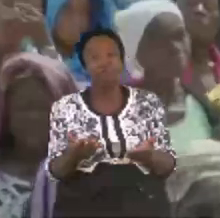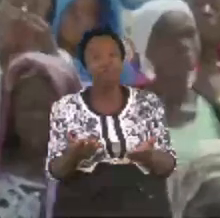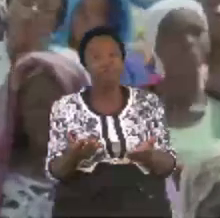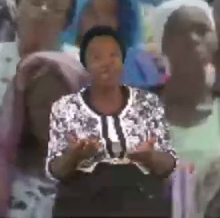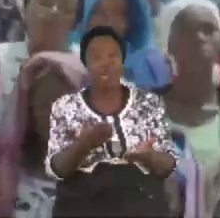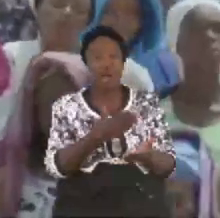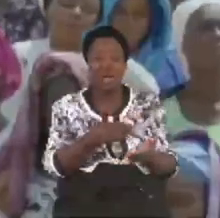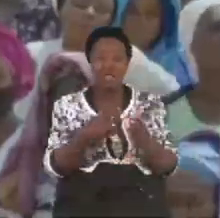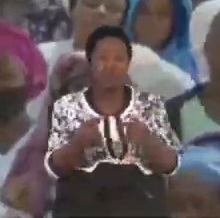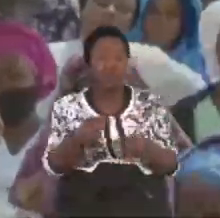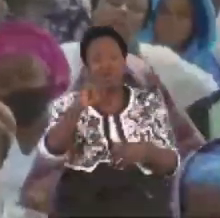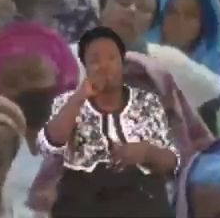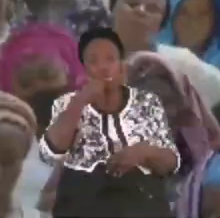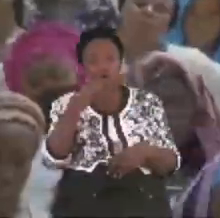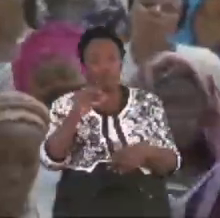Et